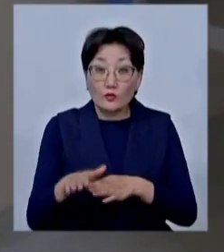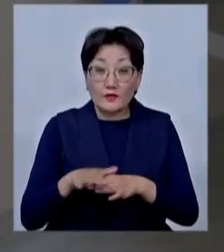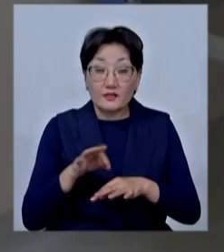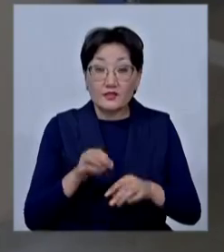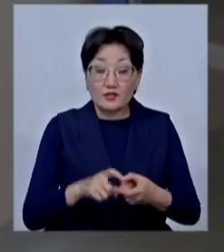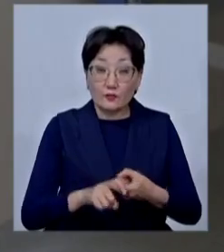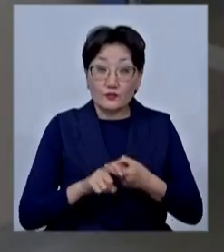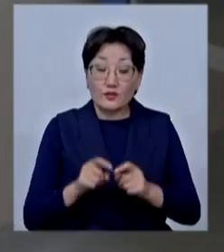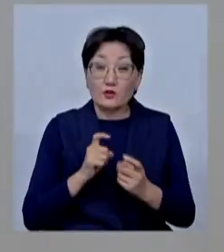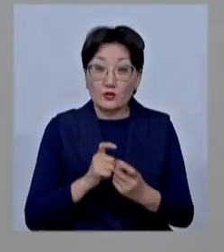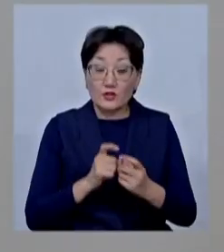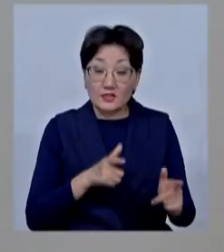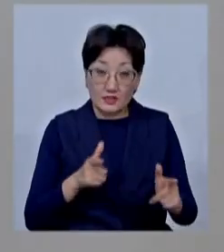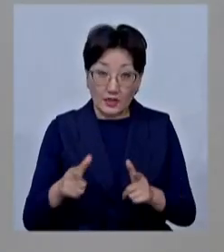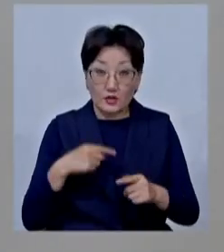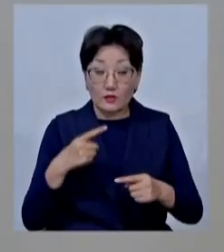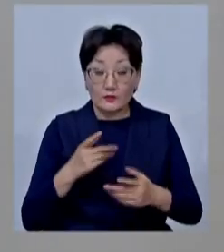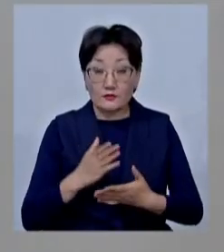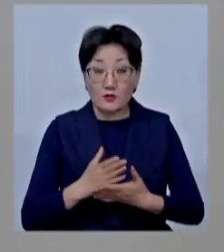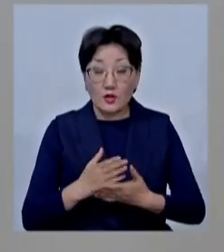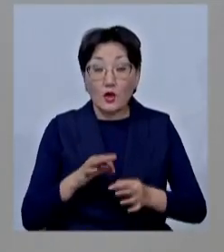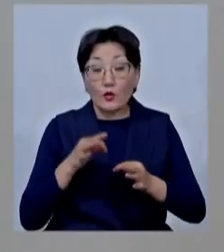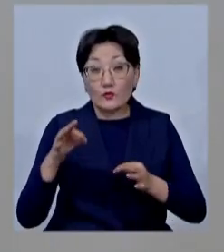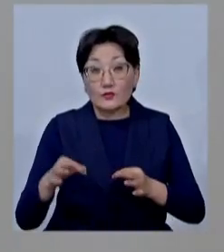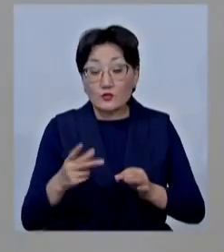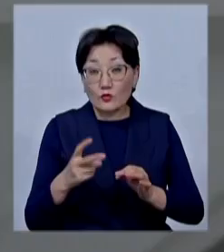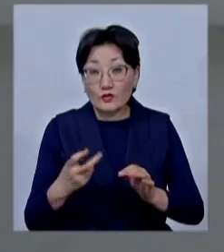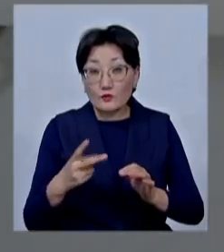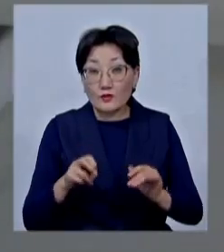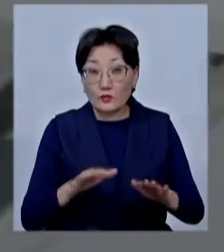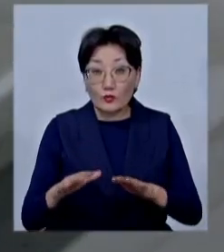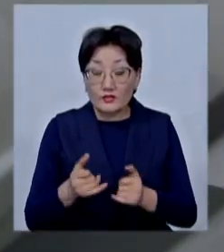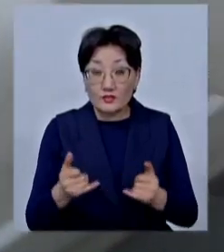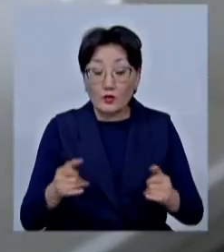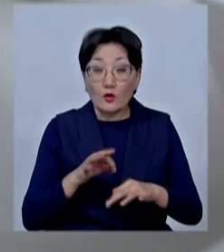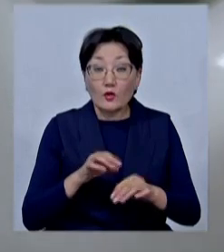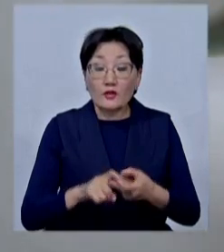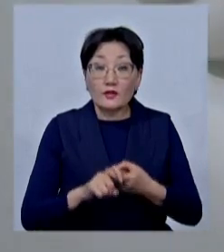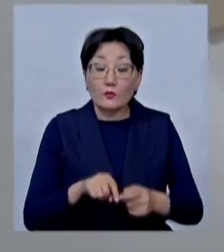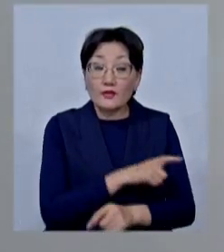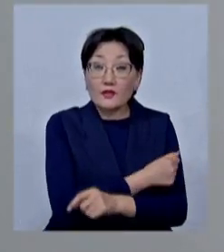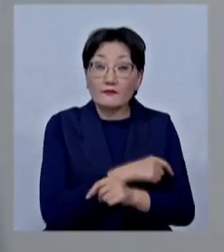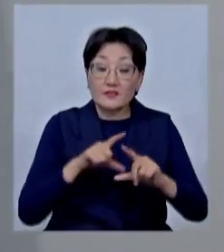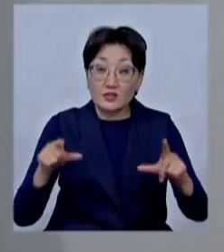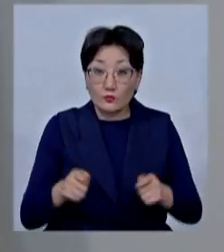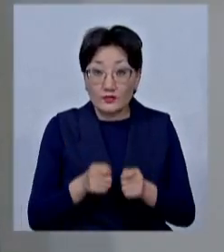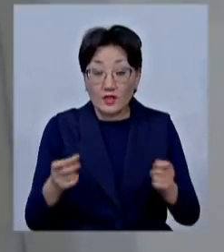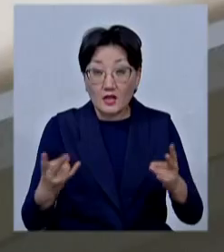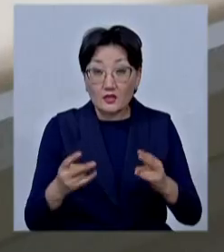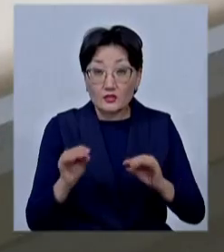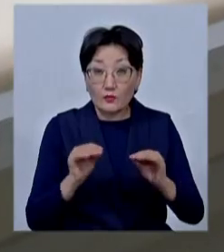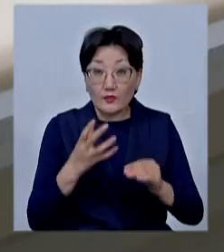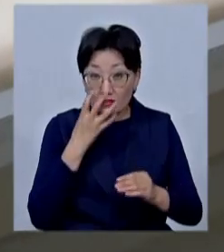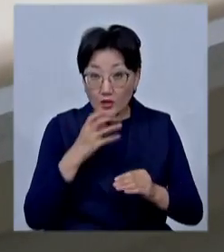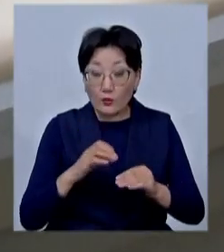коронавирус пандемиясымен күресуге дайын екенін жеткізді. Облыста 200 орынға арналған инфекциялық аурухана ашылған, қажетті жасанды тыныс